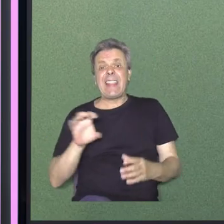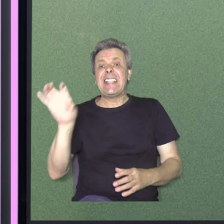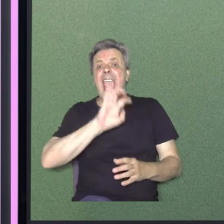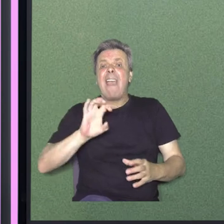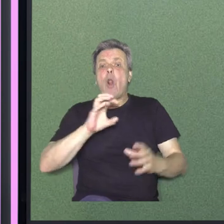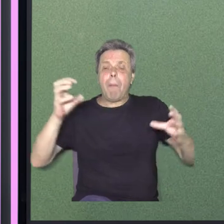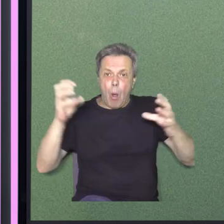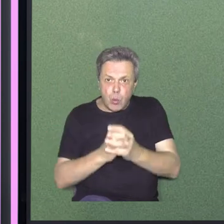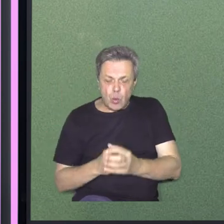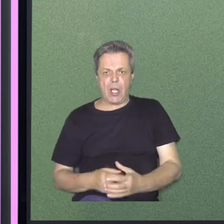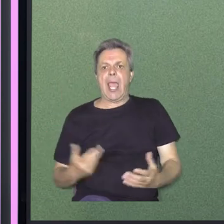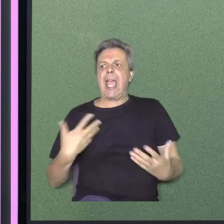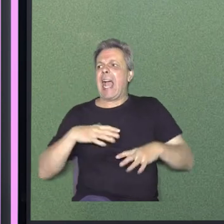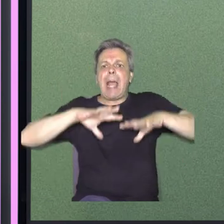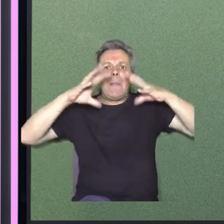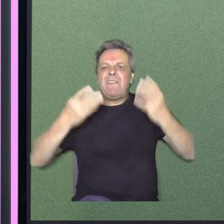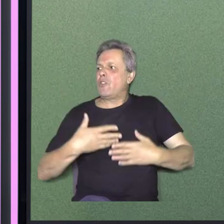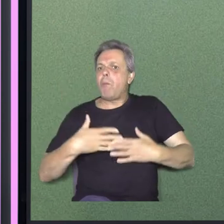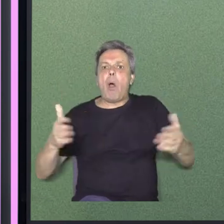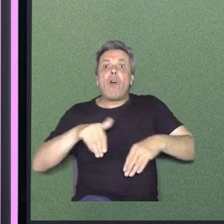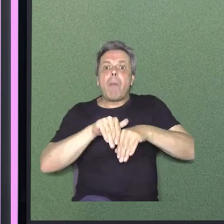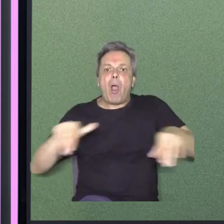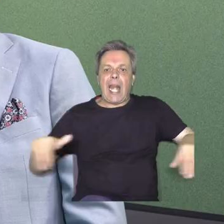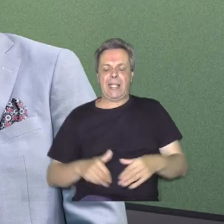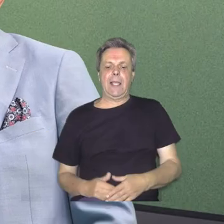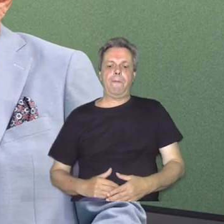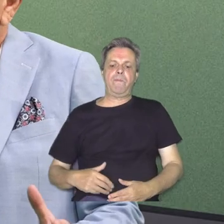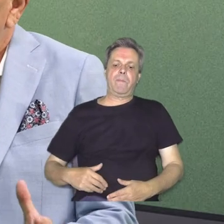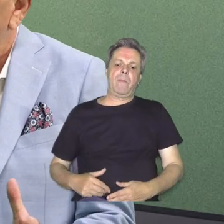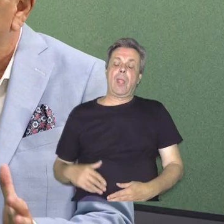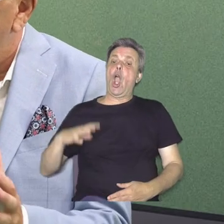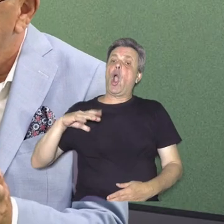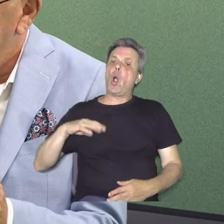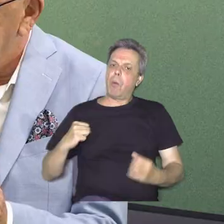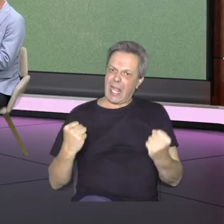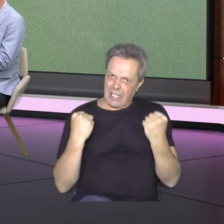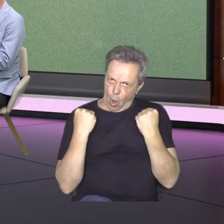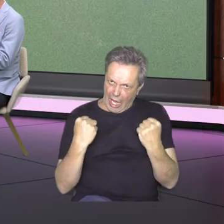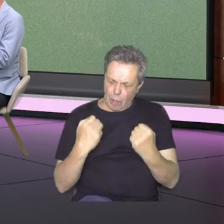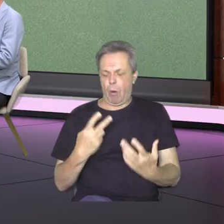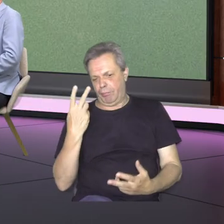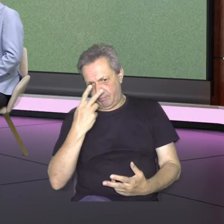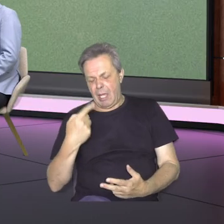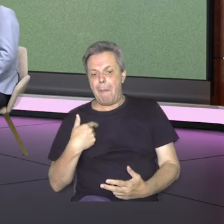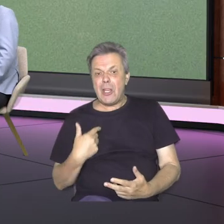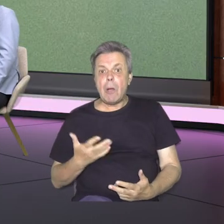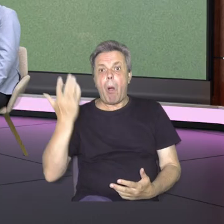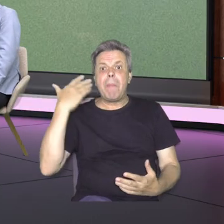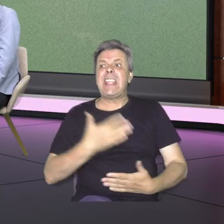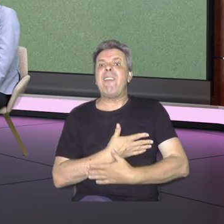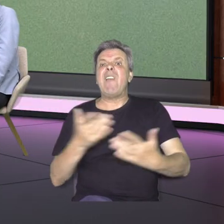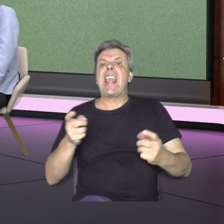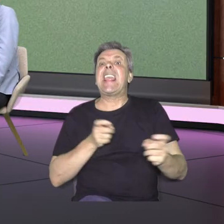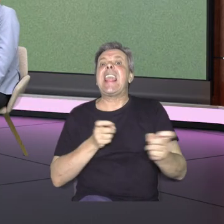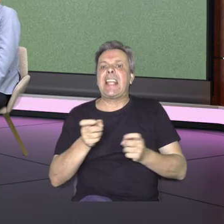se Evropa sva udruži, kad mi svi otvorimo granice... Gospodarski ojačamo. Dakle, mi postajemo